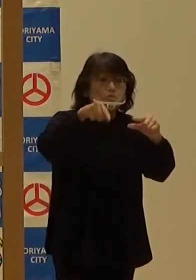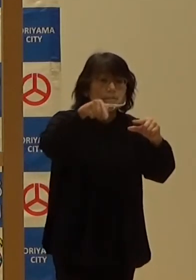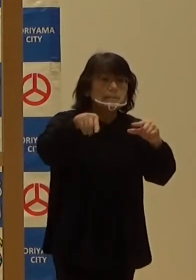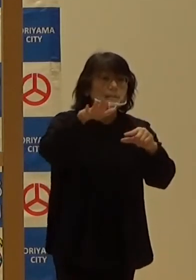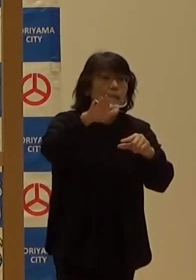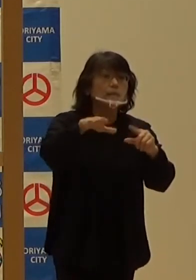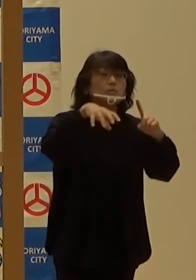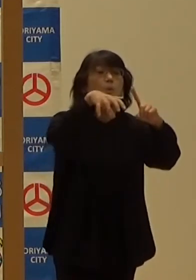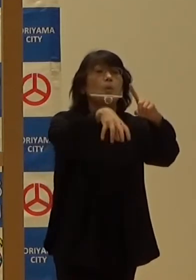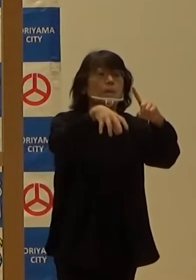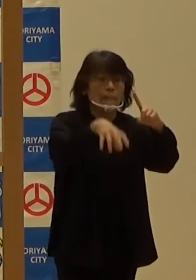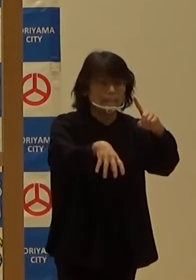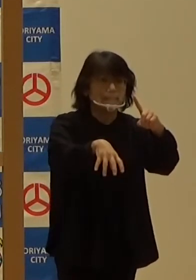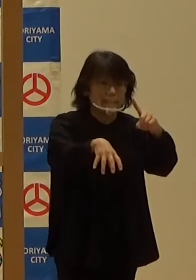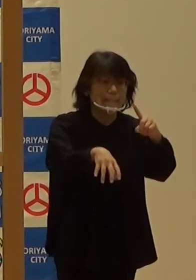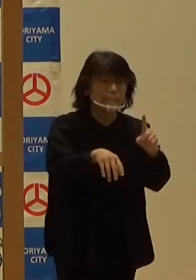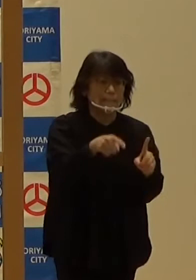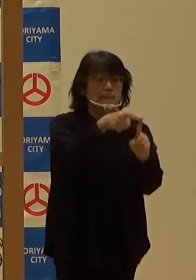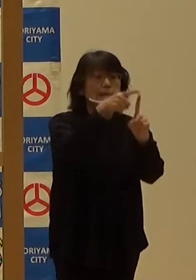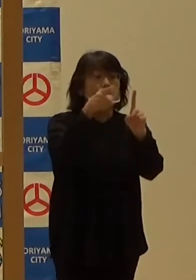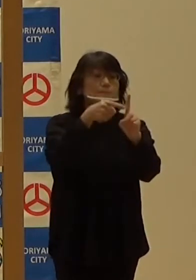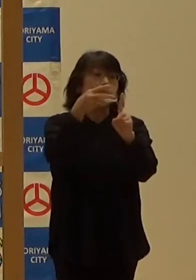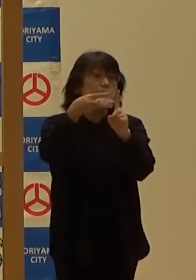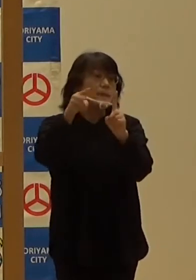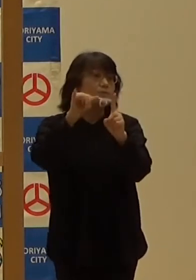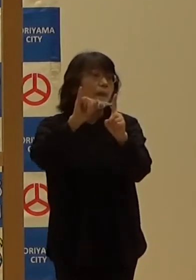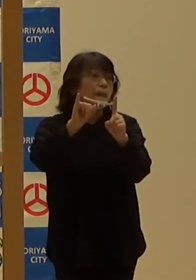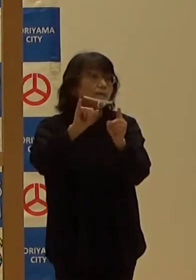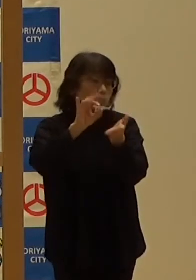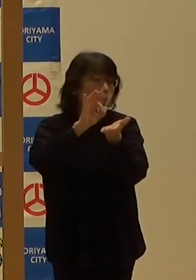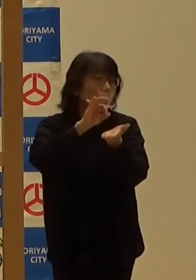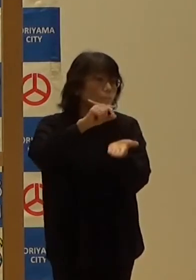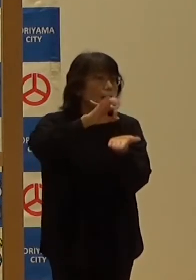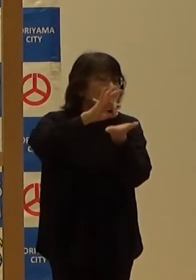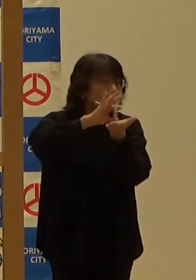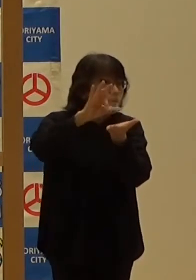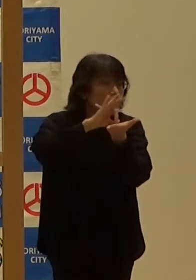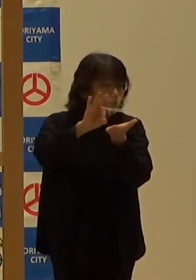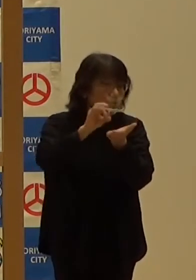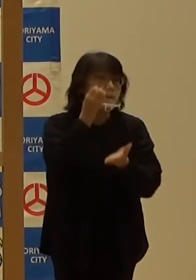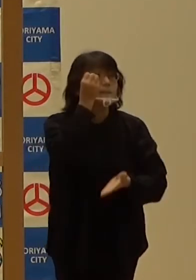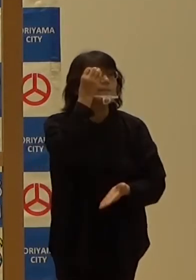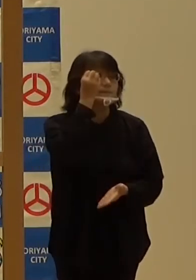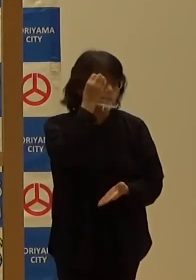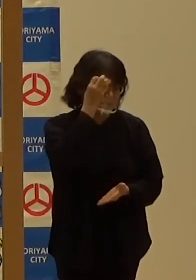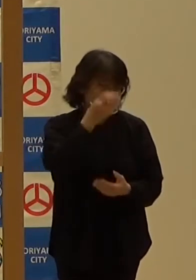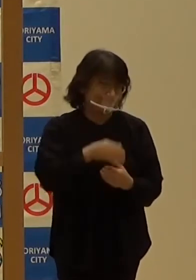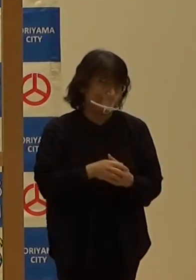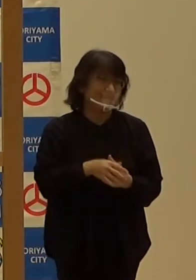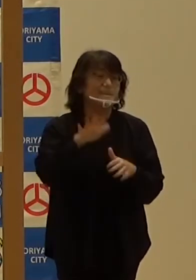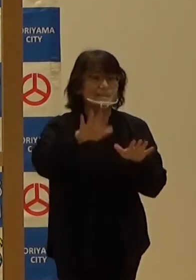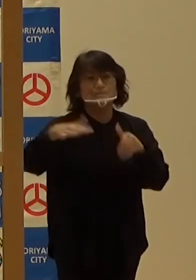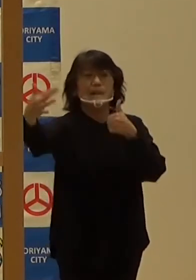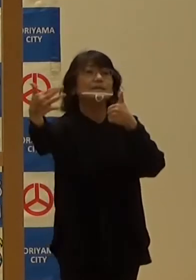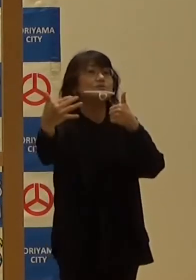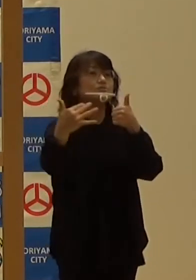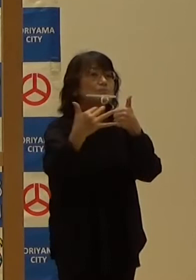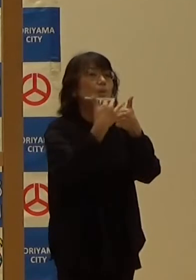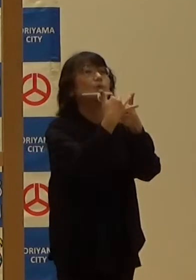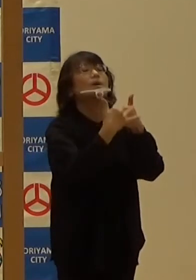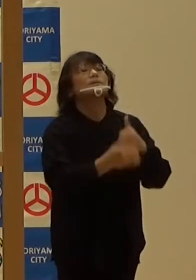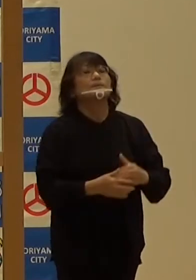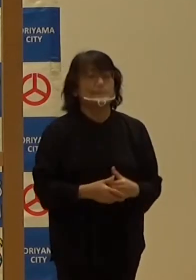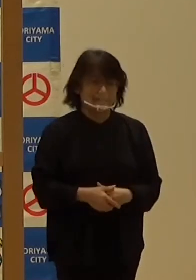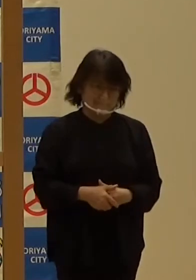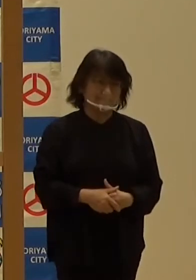は、珍しいということで、今注目はいただいているところでございます。以上です。 はい、あと細